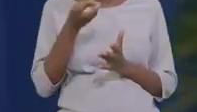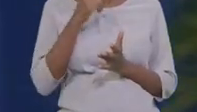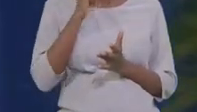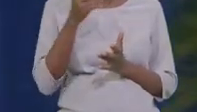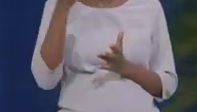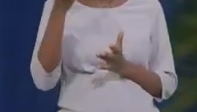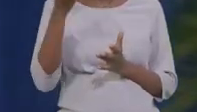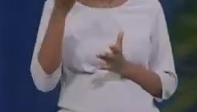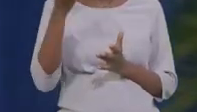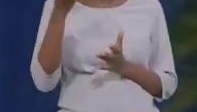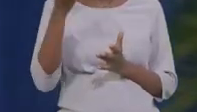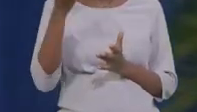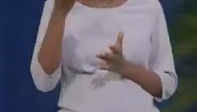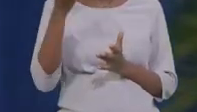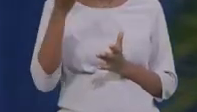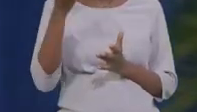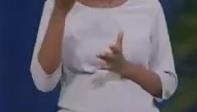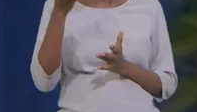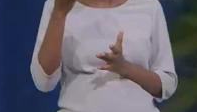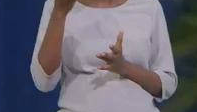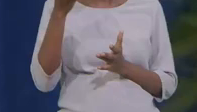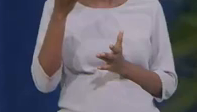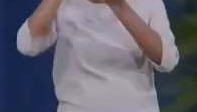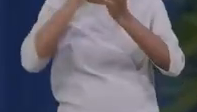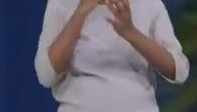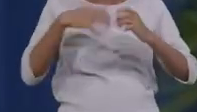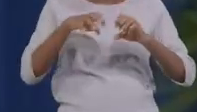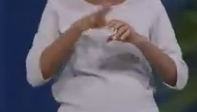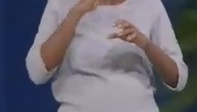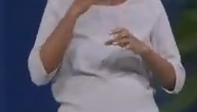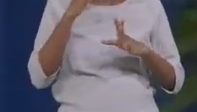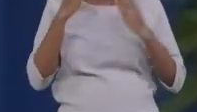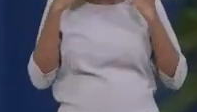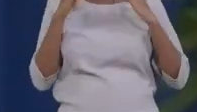Si ces choses n'étaient pas là, le ciel